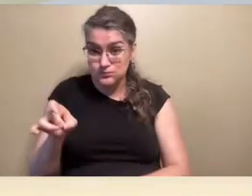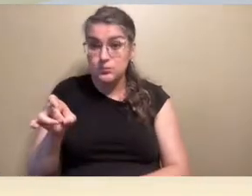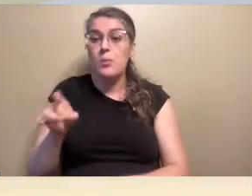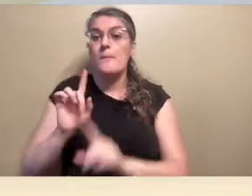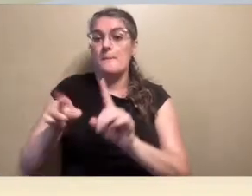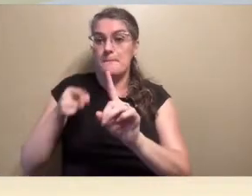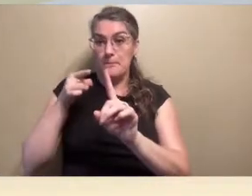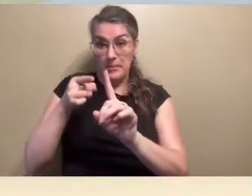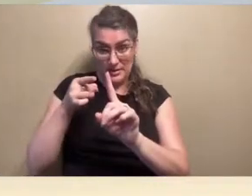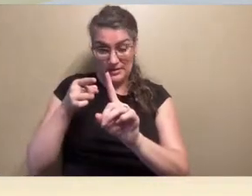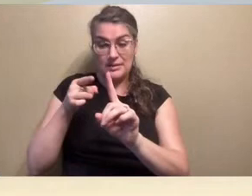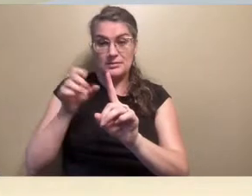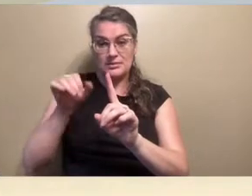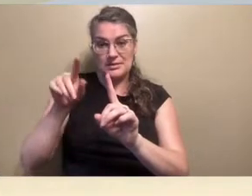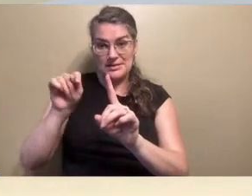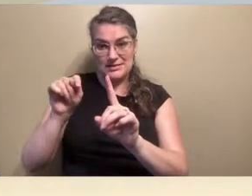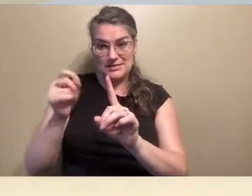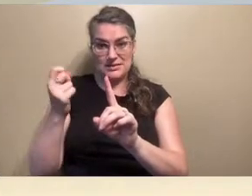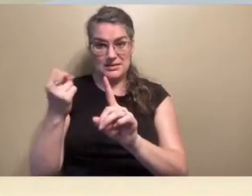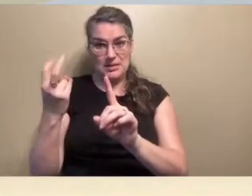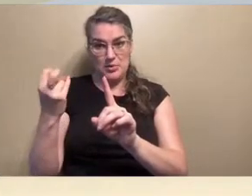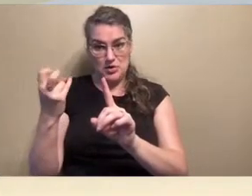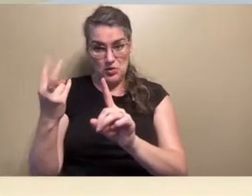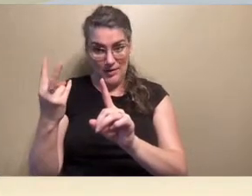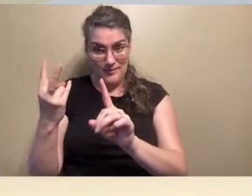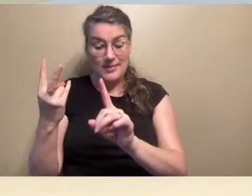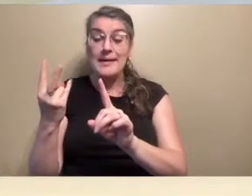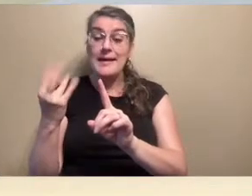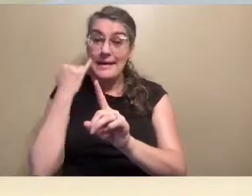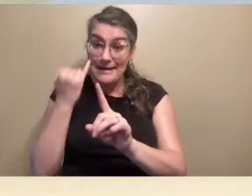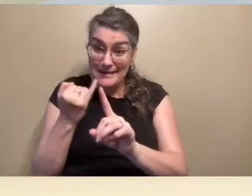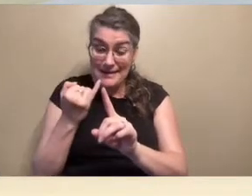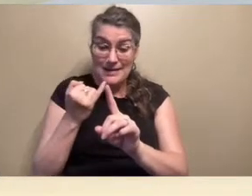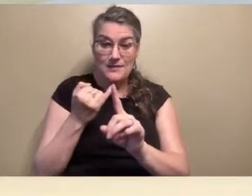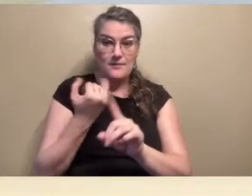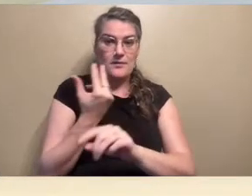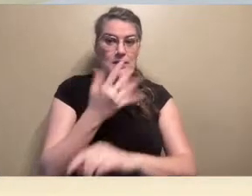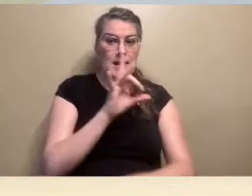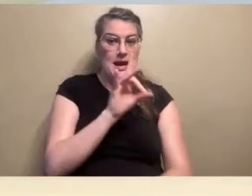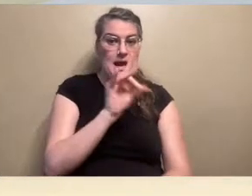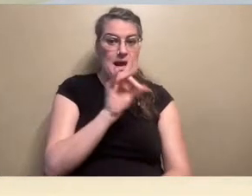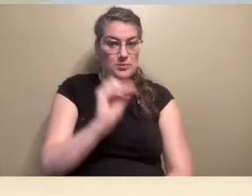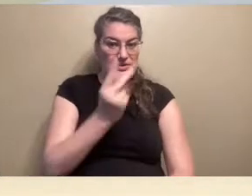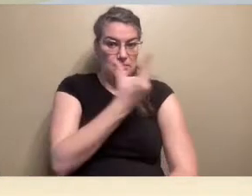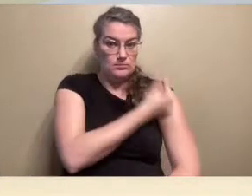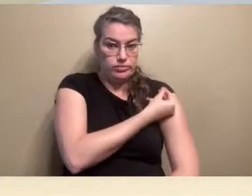that target before the end of August for the 80%. Thank you. You're welcome.